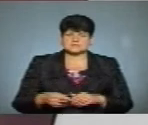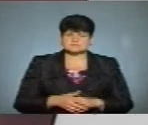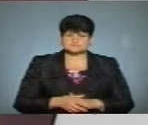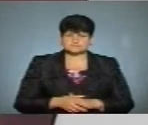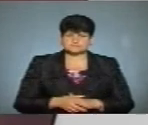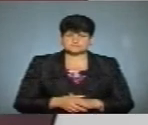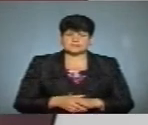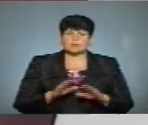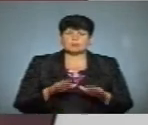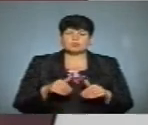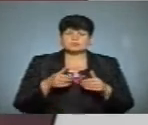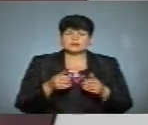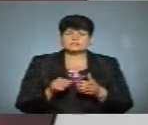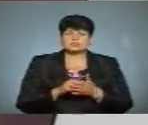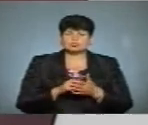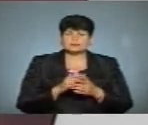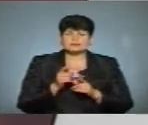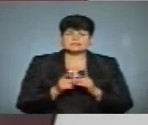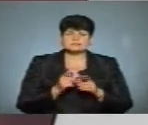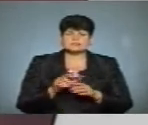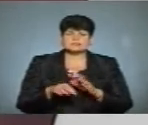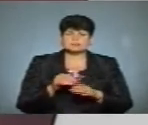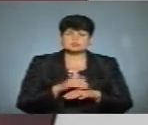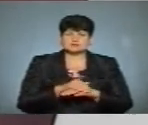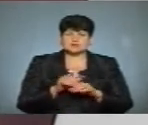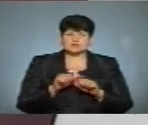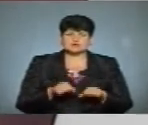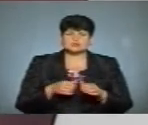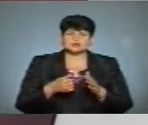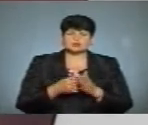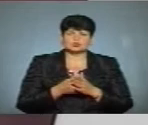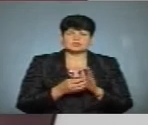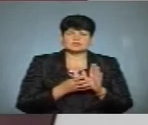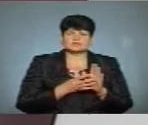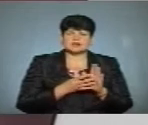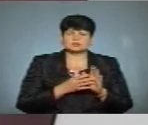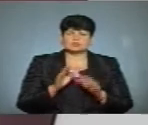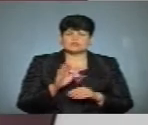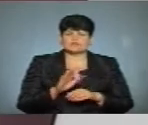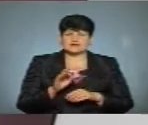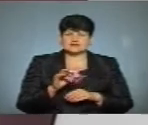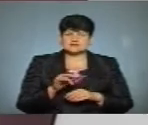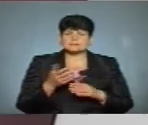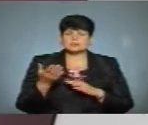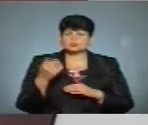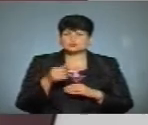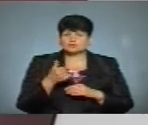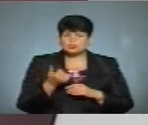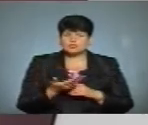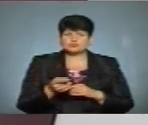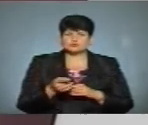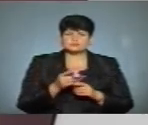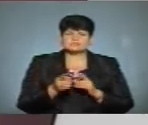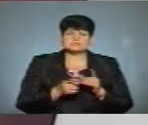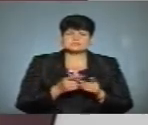Подати документи на зміну виборчої адреси можна до 9 вересня, каже Ірина Бурда. За її словами, минулоріч у Тернополі